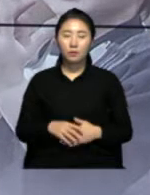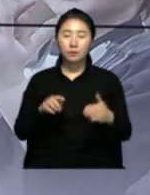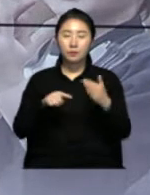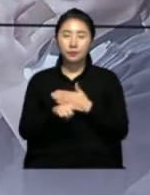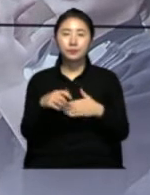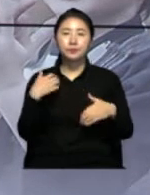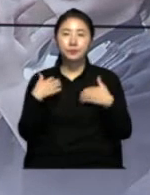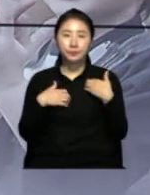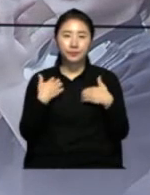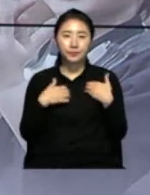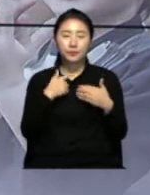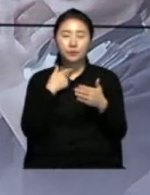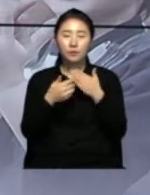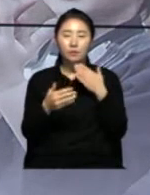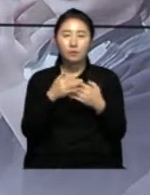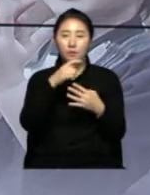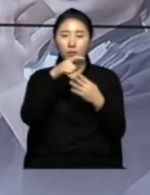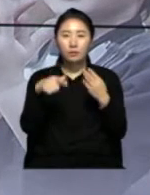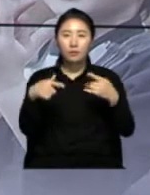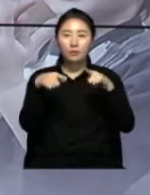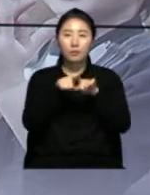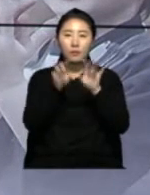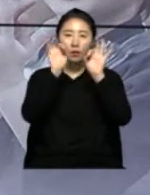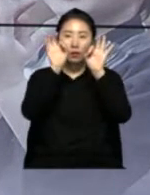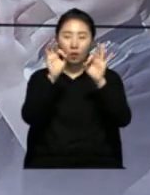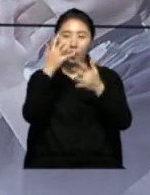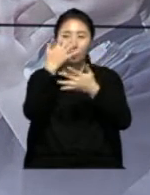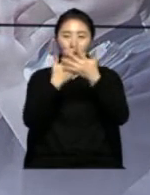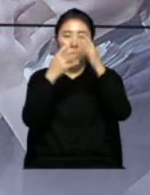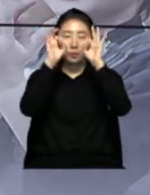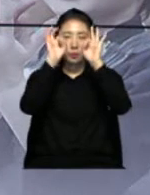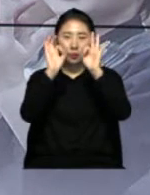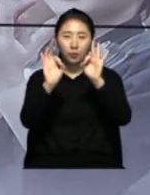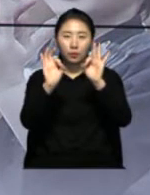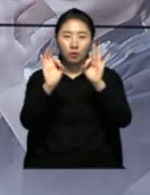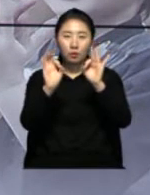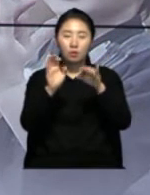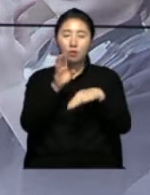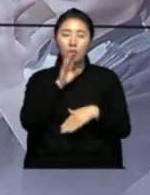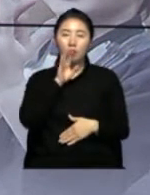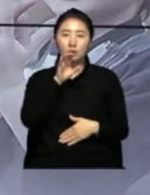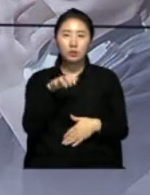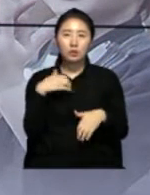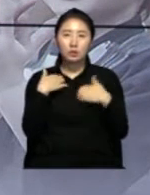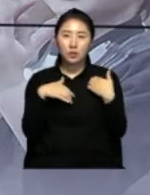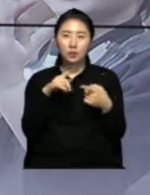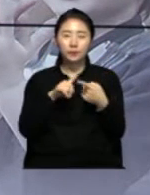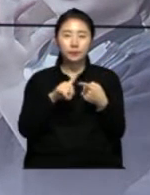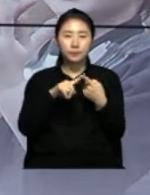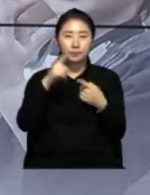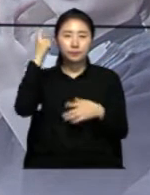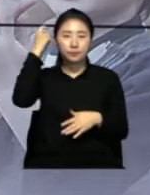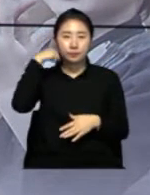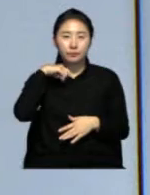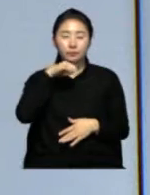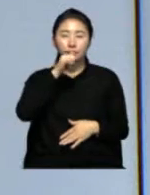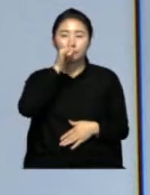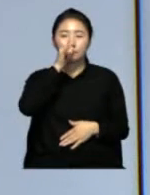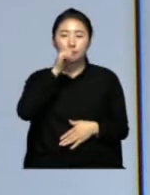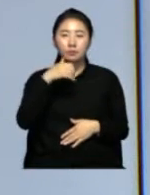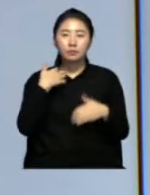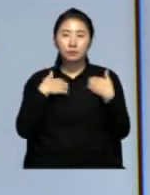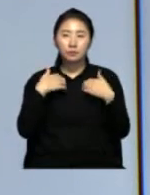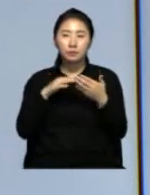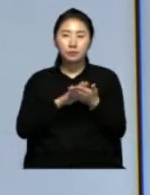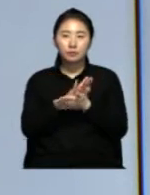야외에서 즐기는 체험 프로그램 함께 보셨는데요. 화면을 보는 것만으로도 현장의 즐거움이 그대로 느껴지는 것 같습니다.